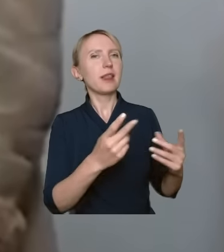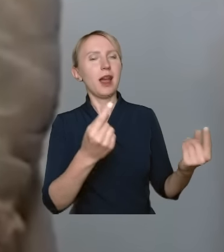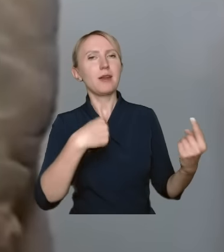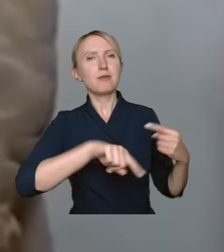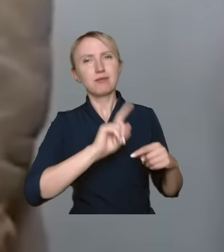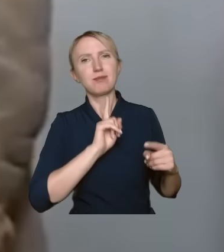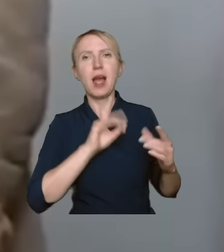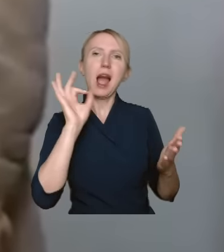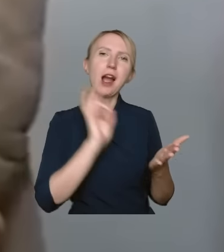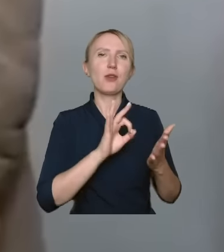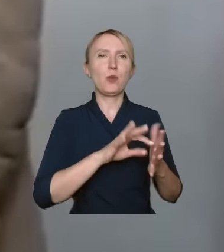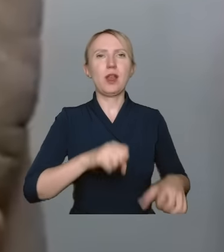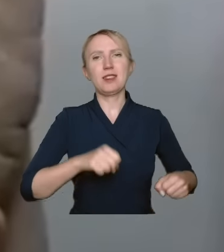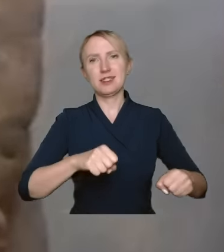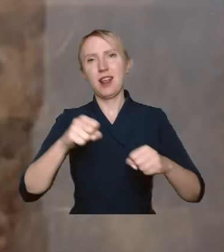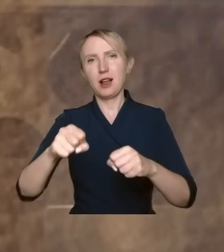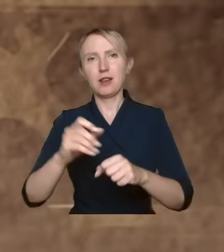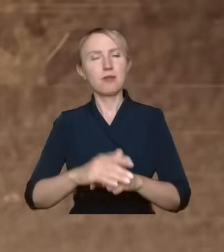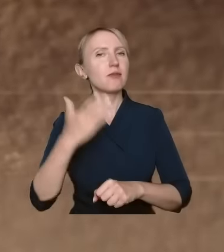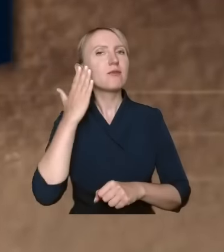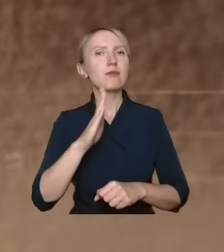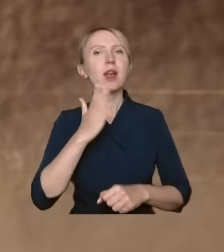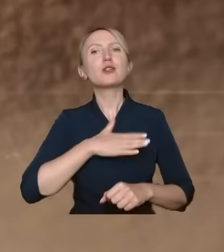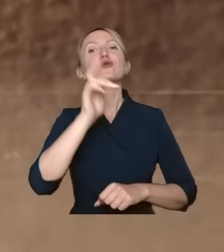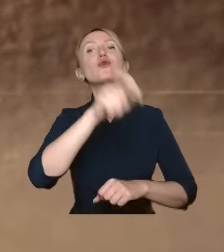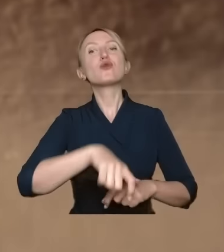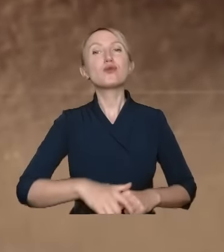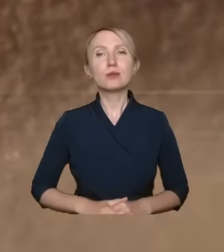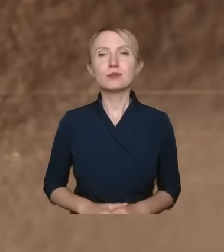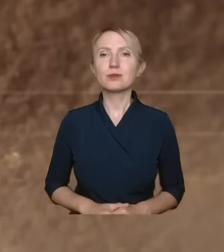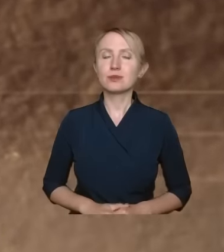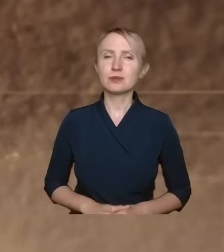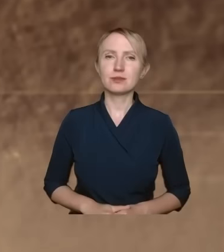z tragarzami. Bardzo cię polubiłem, chłopie.